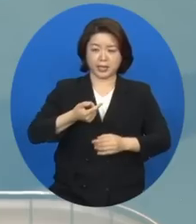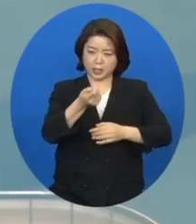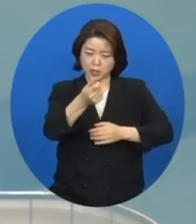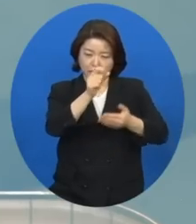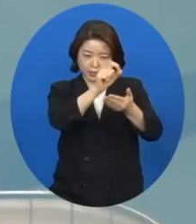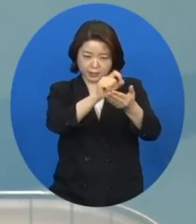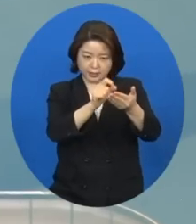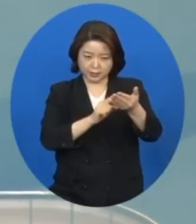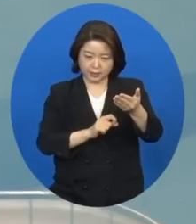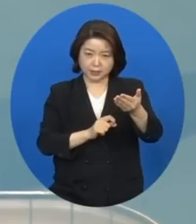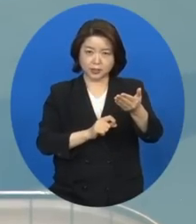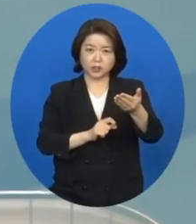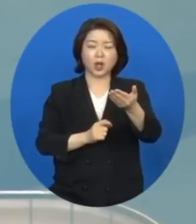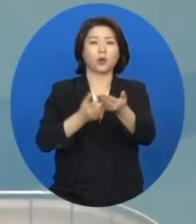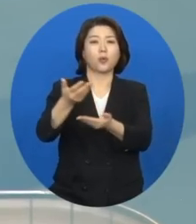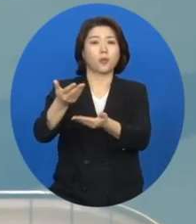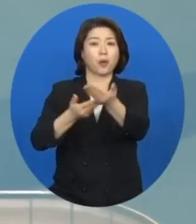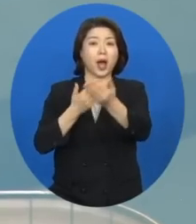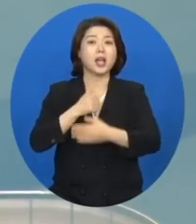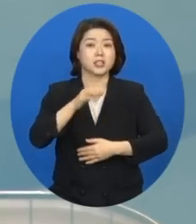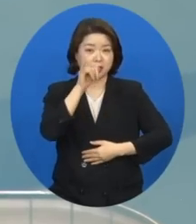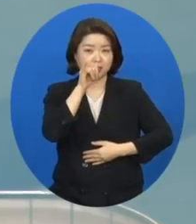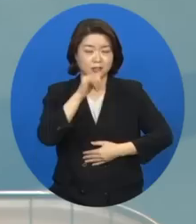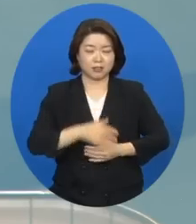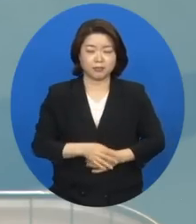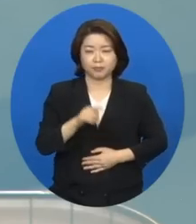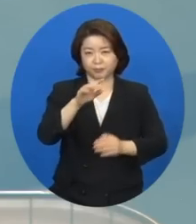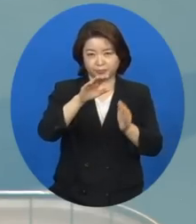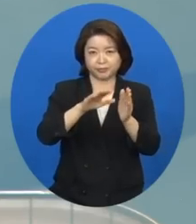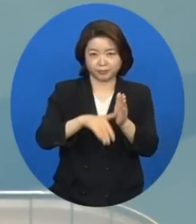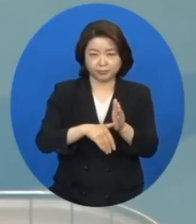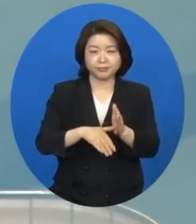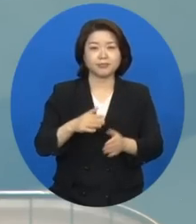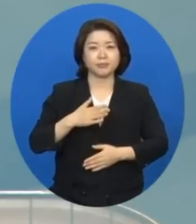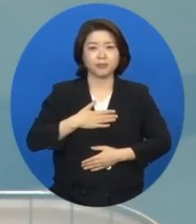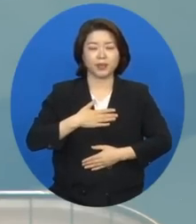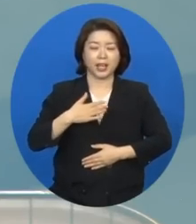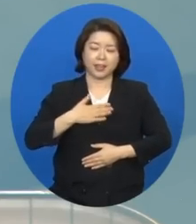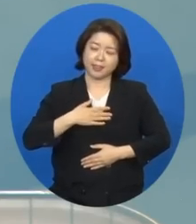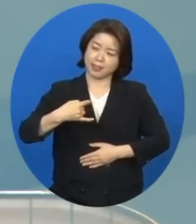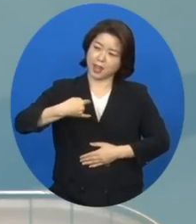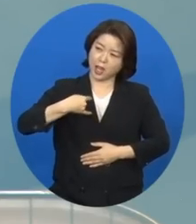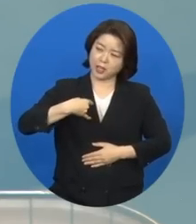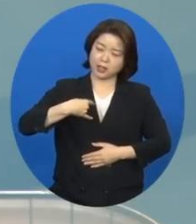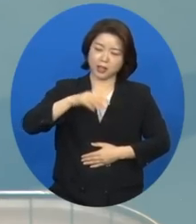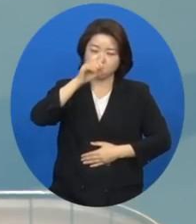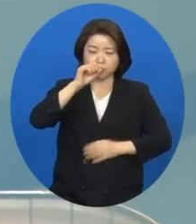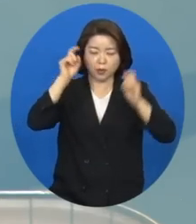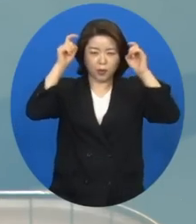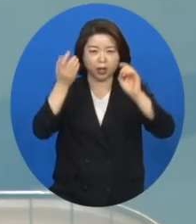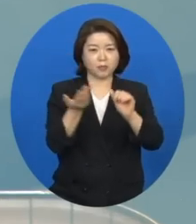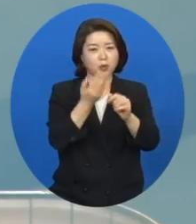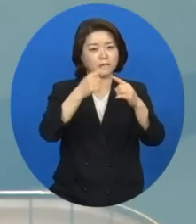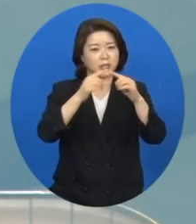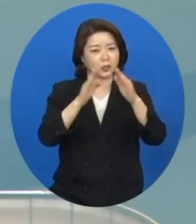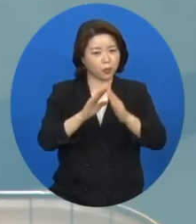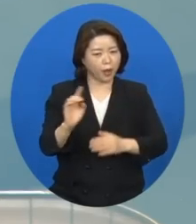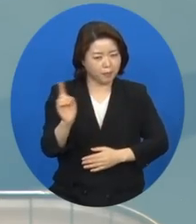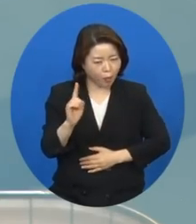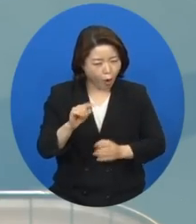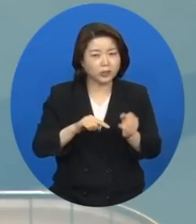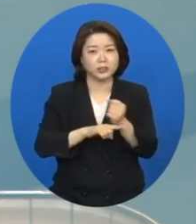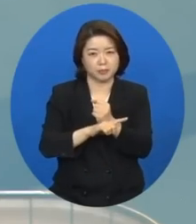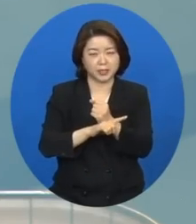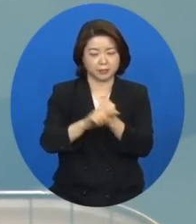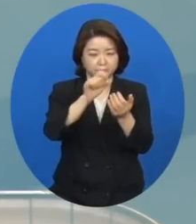마음을 나누는 시간이 있었는데요. 그때 제가 나에게 선한 목자란 글을 쓴